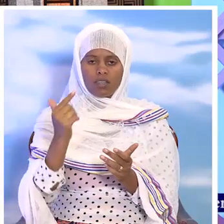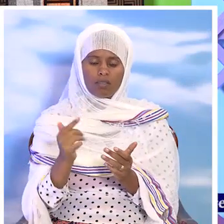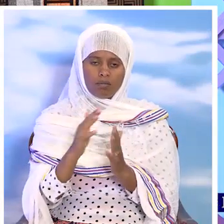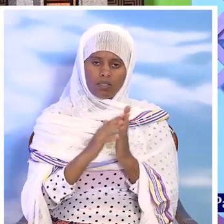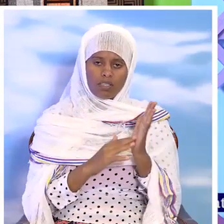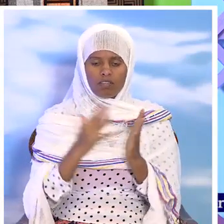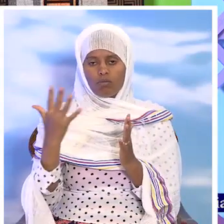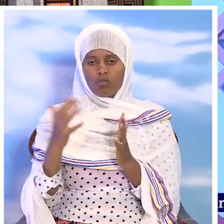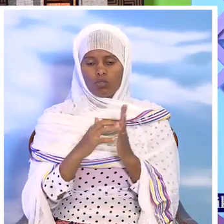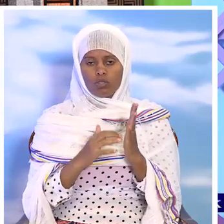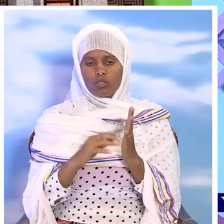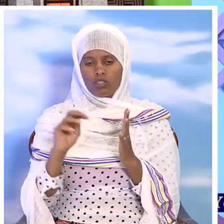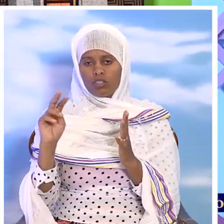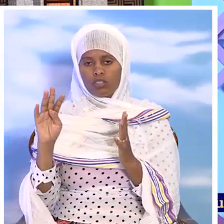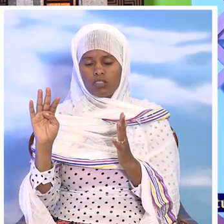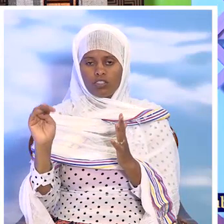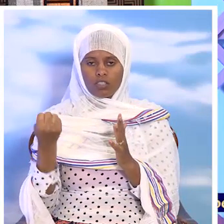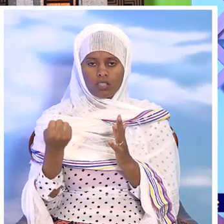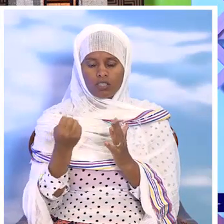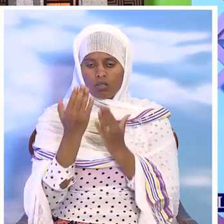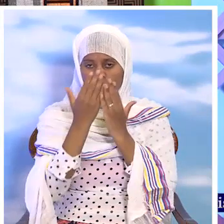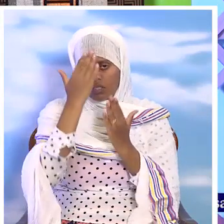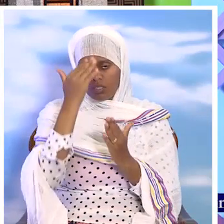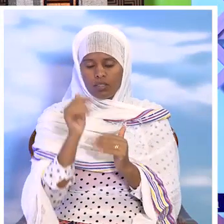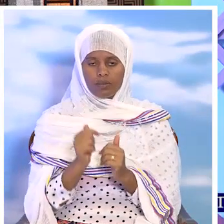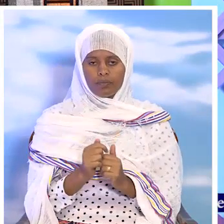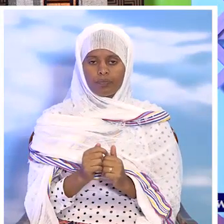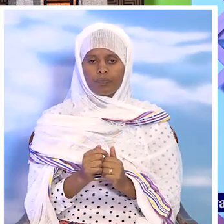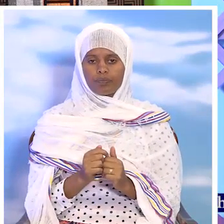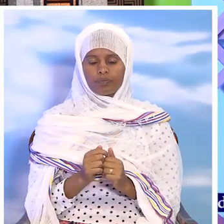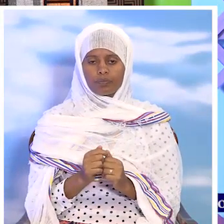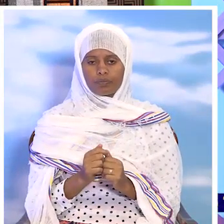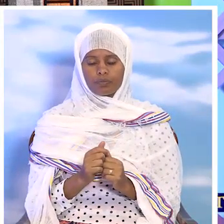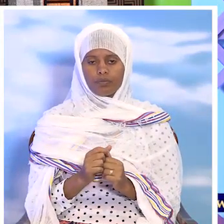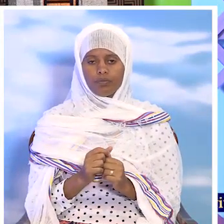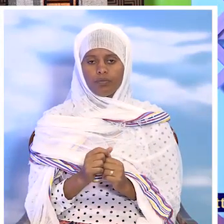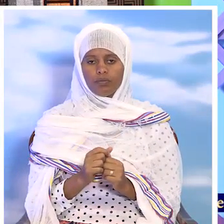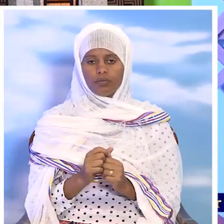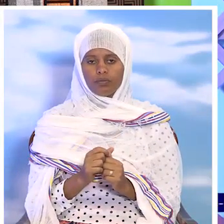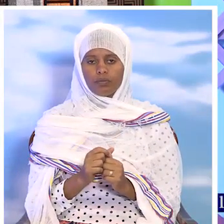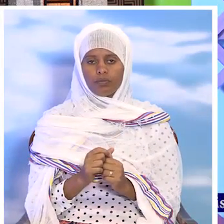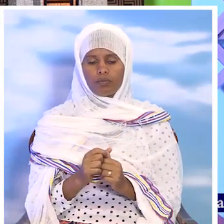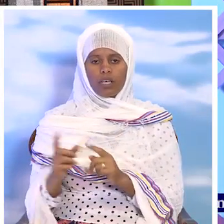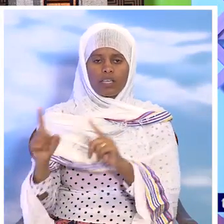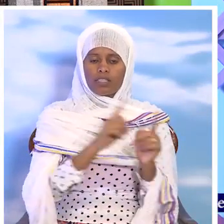ምዕራፍ 5 ምዕራፍ 9 ከነንብቦ ንኽእል ኢና ማለት እዩ። ስለዚ 20 ከተማታት ሂብዎ ስለ ዝነበረ ኣሕዛብ ስለ